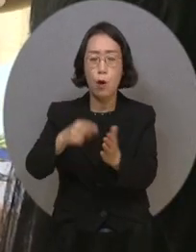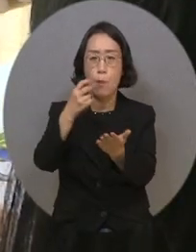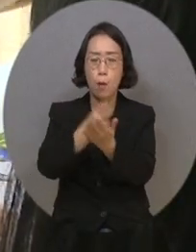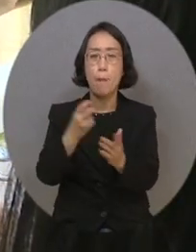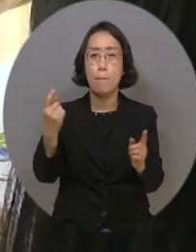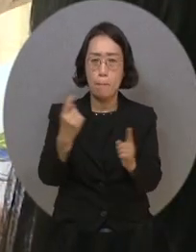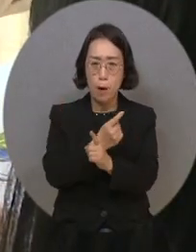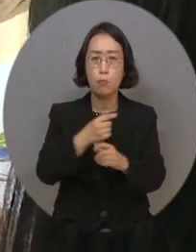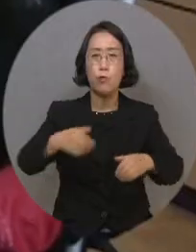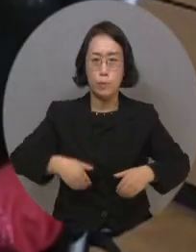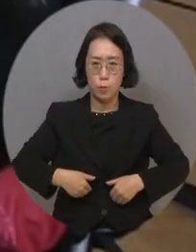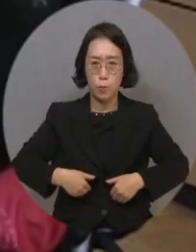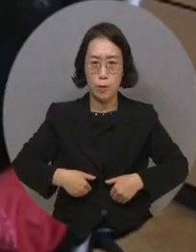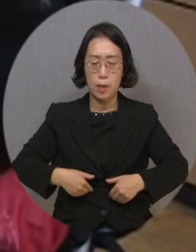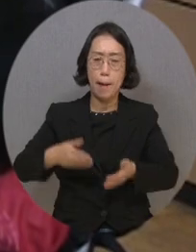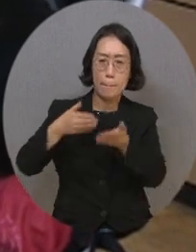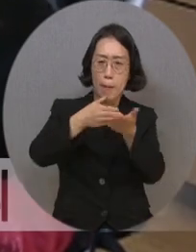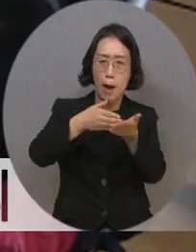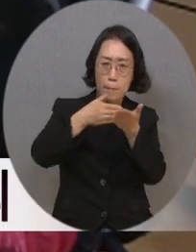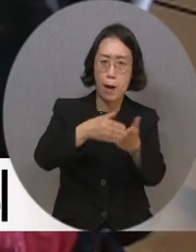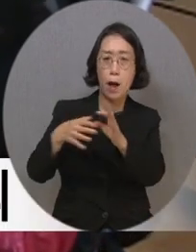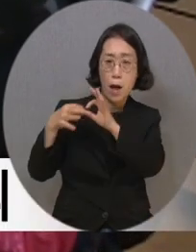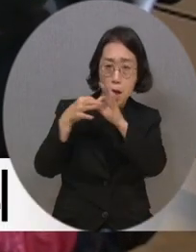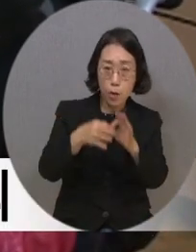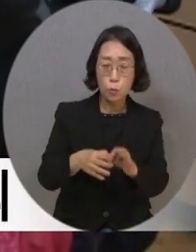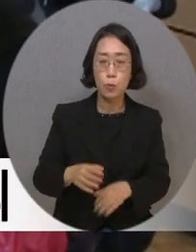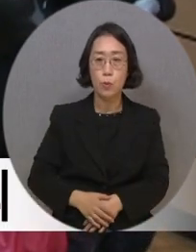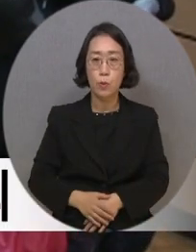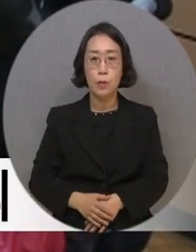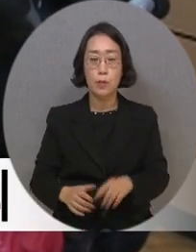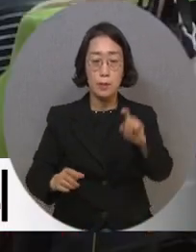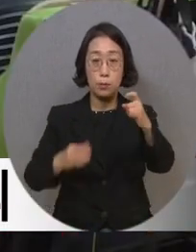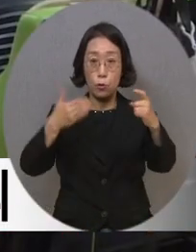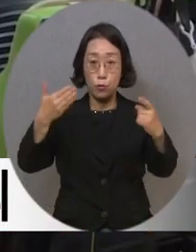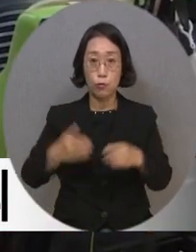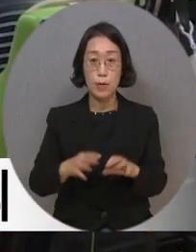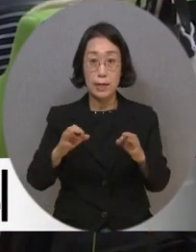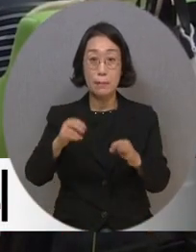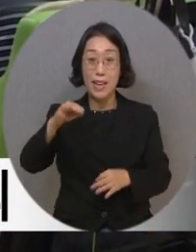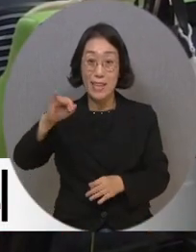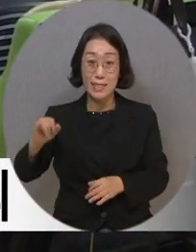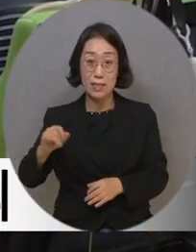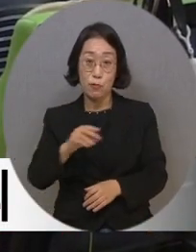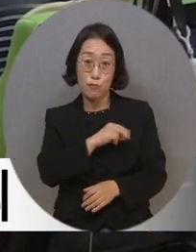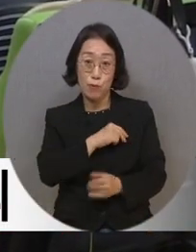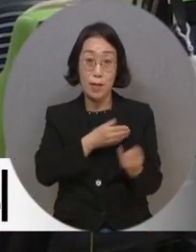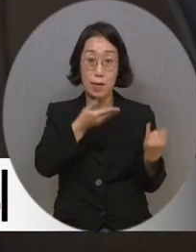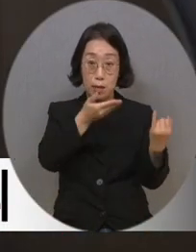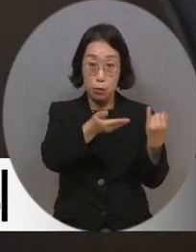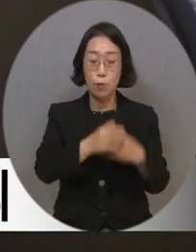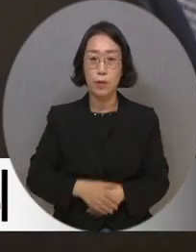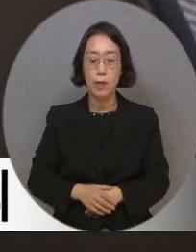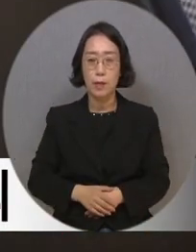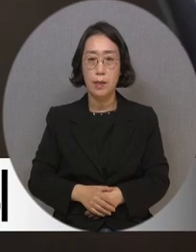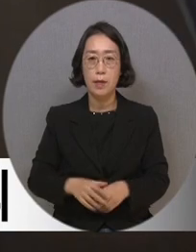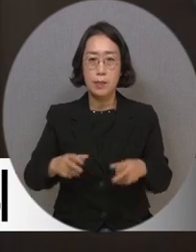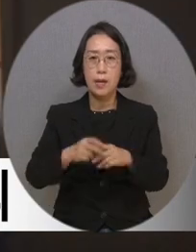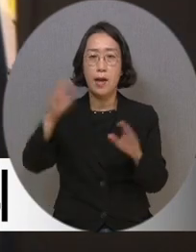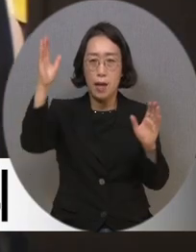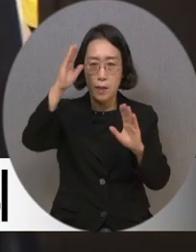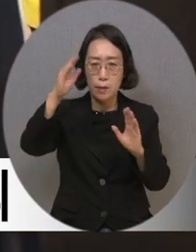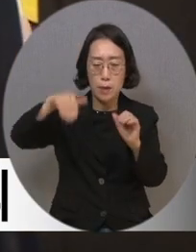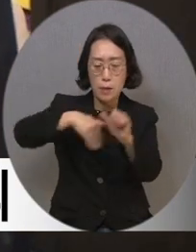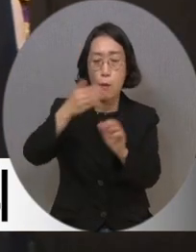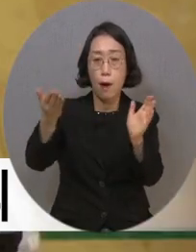필요하다는 목소리가 꾸준히 제기됐고 이에 지난 9일 국민의 김예지 국회의원이 장애학생에게 적절한